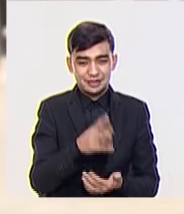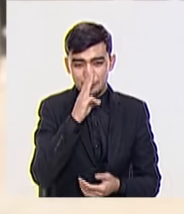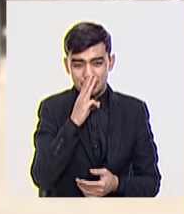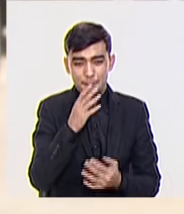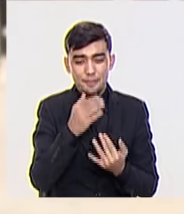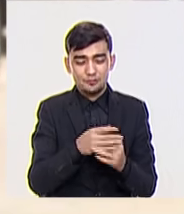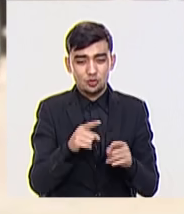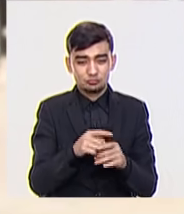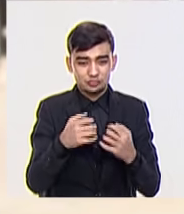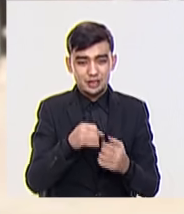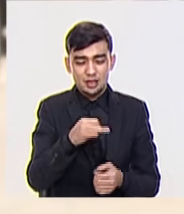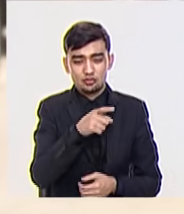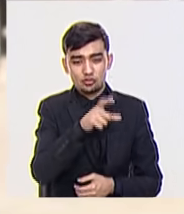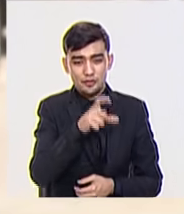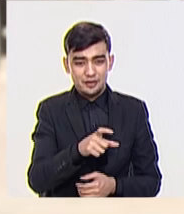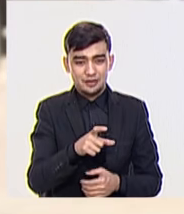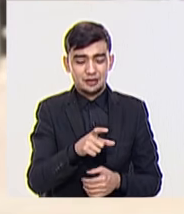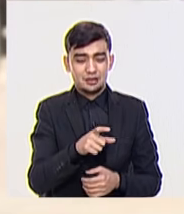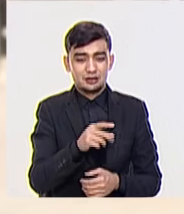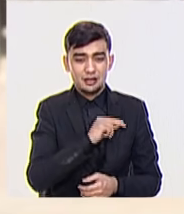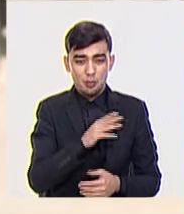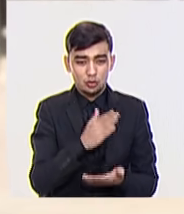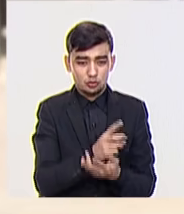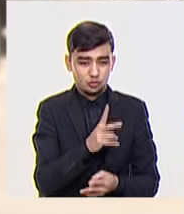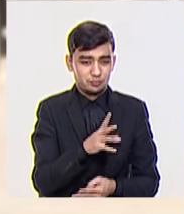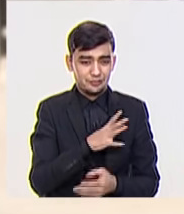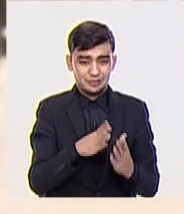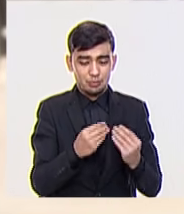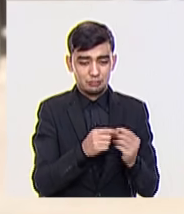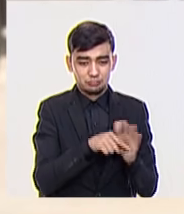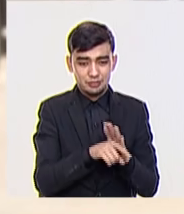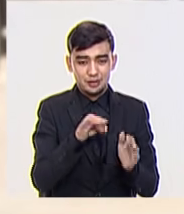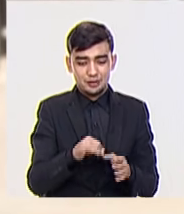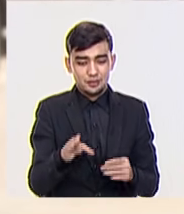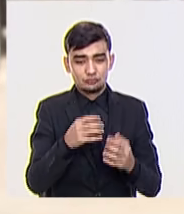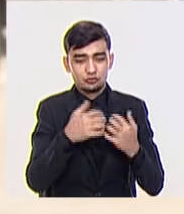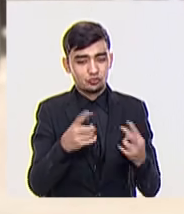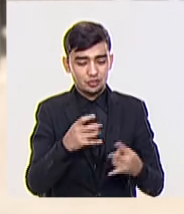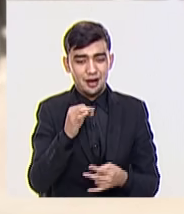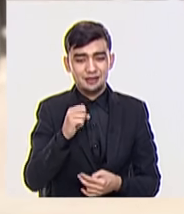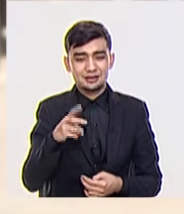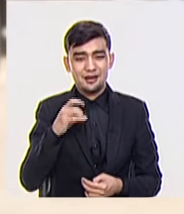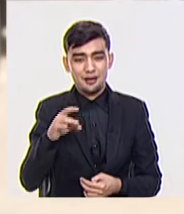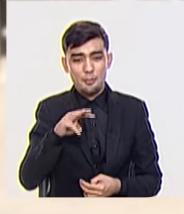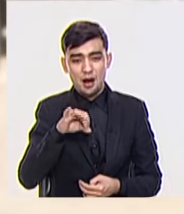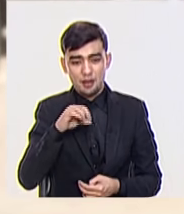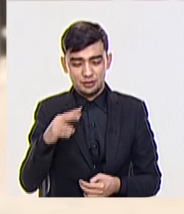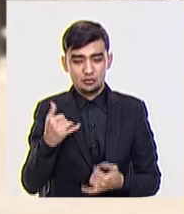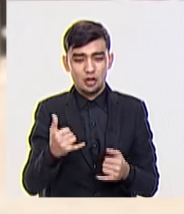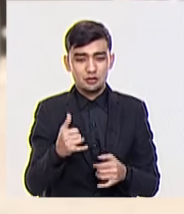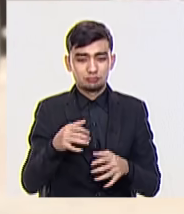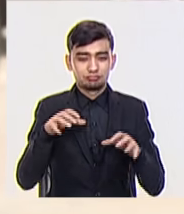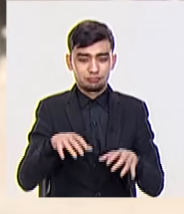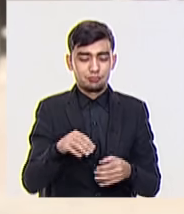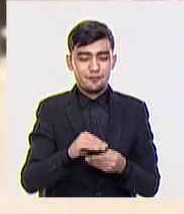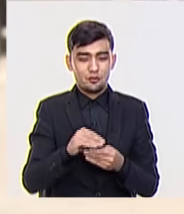ғана емес, сол отбасында жұмыс істемейтін адамдарды да ескеру керек деді. Ал қайтадан үкімет басшылығына келген Асқар Мәмин бұл мәселені қалай